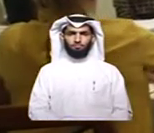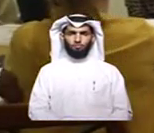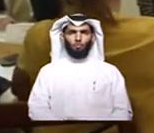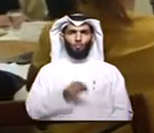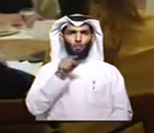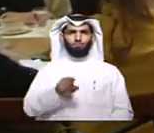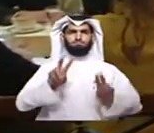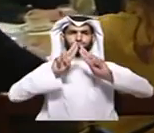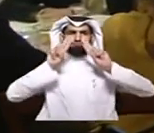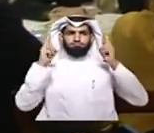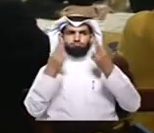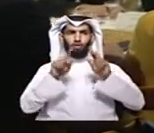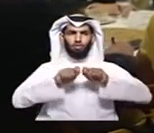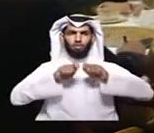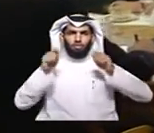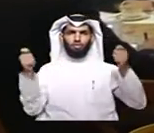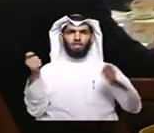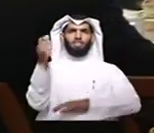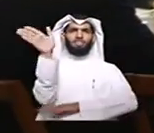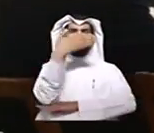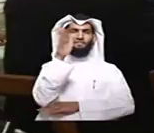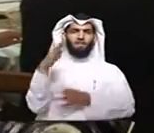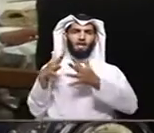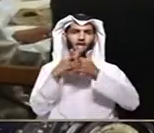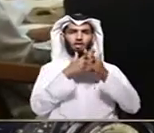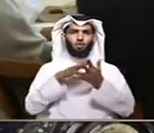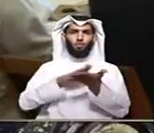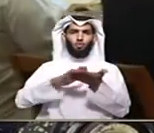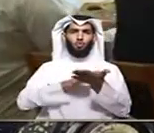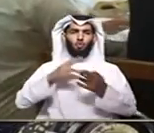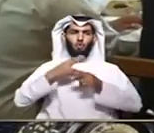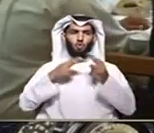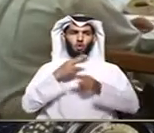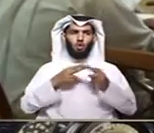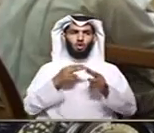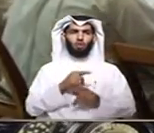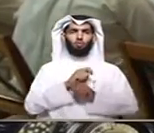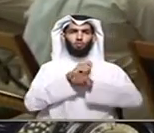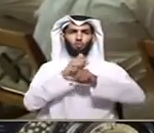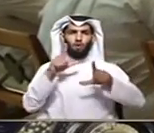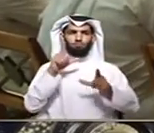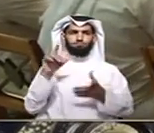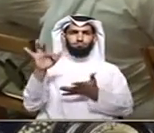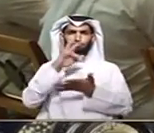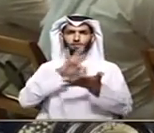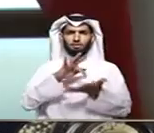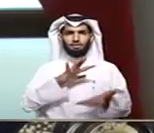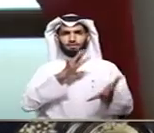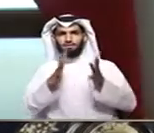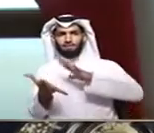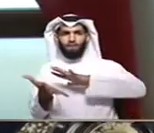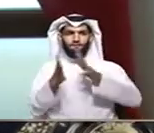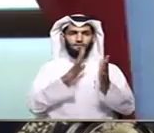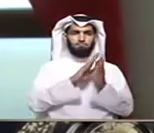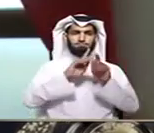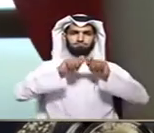شكل المؤتمر الصحفي لسفير الولايات المتحدة الأمريكية لدى دولة الكويت لورانس سيلفرمان محطة محورية في وضع العديد من الملفات